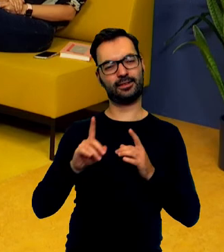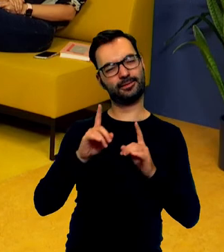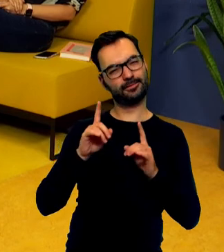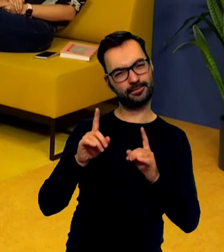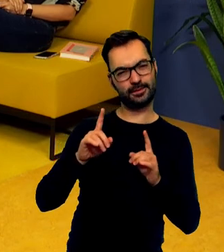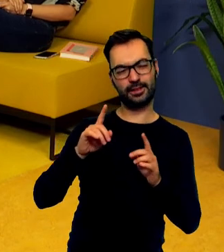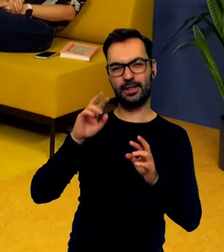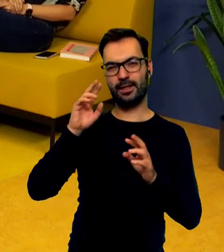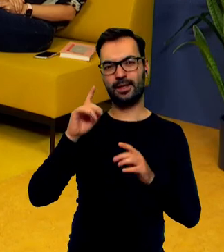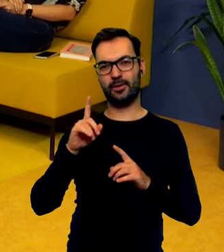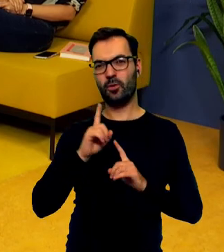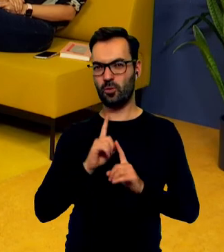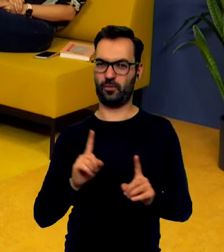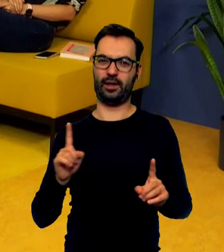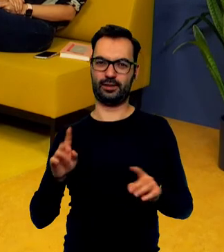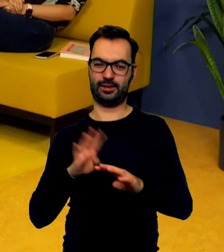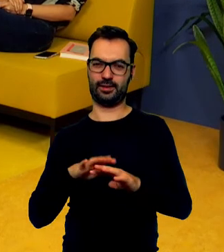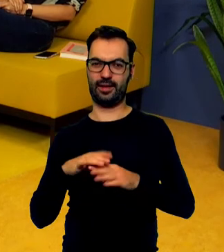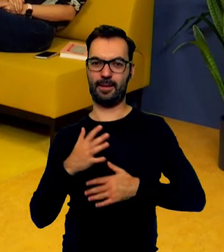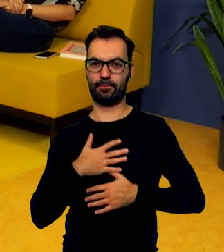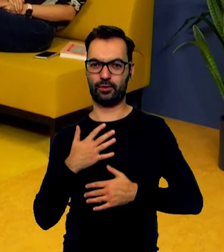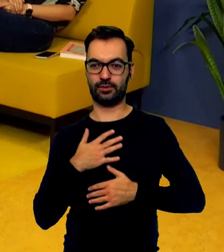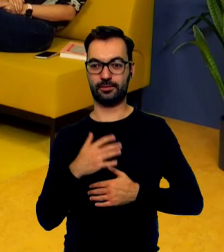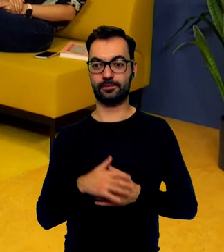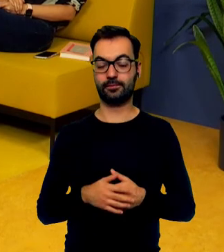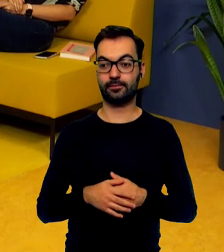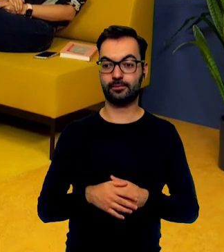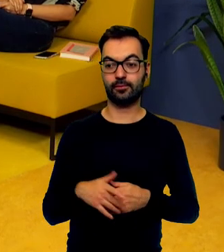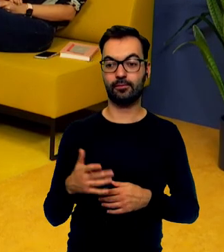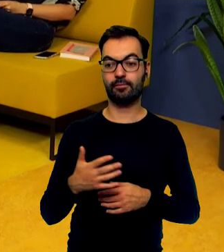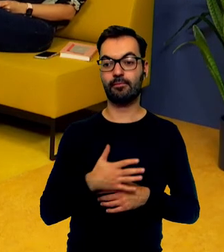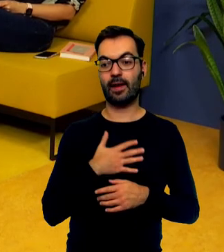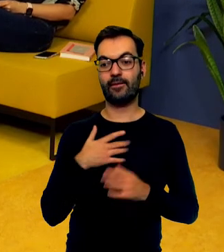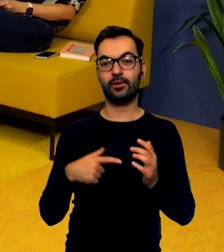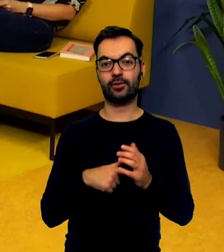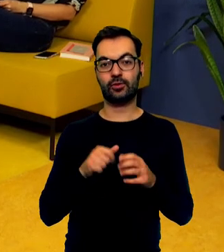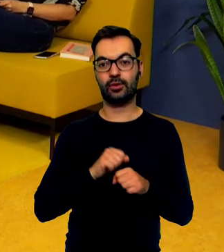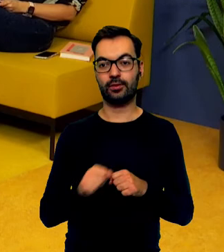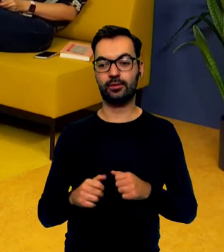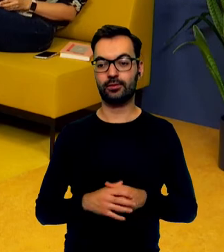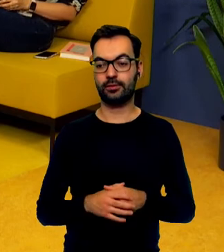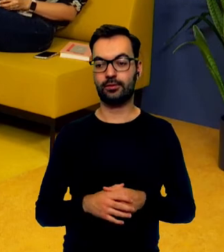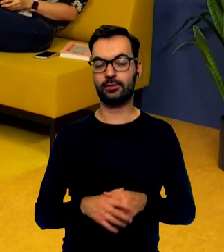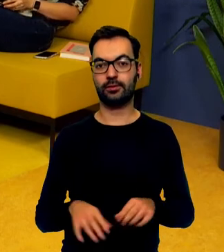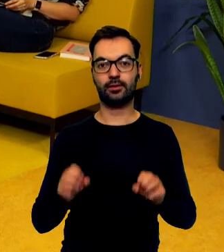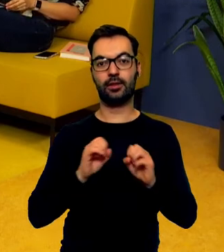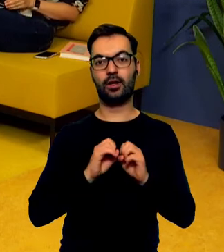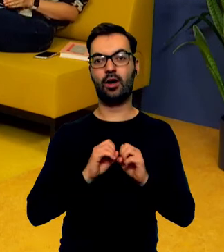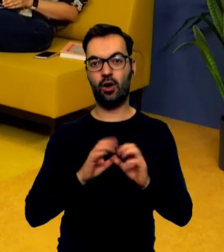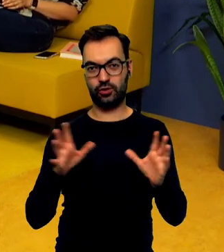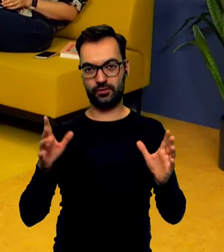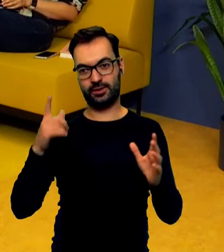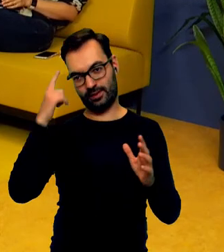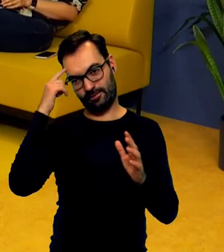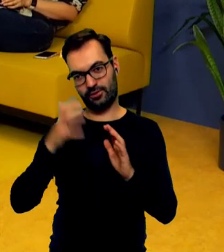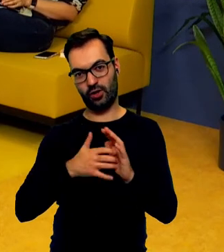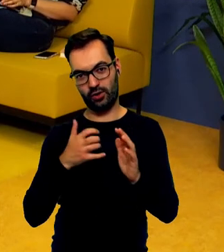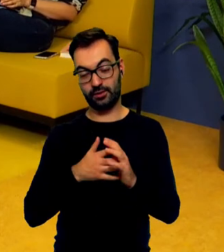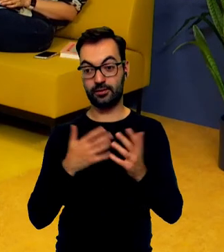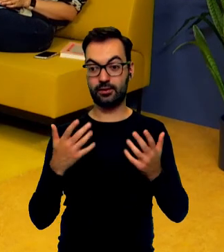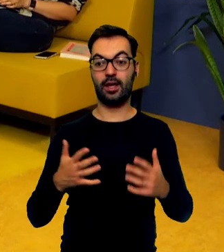podejrzliwości również wobec emocji. I przede wszystkim to jest, mam wrażenie, dość oczywista konstatacja, że